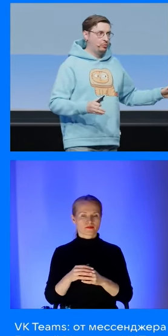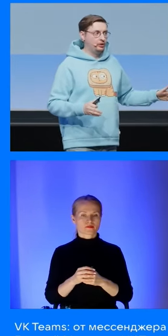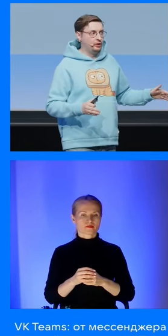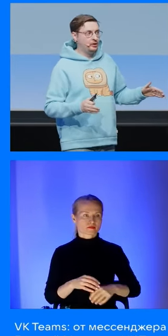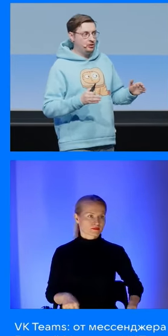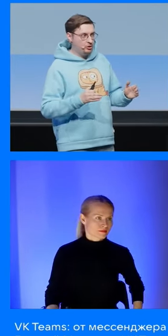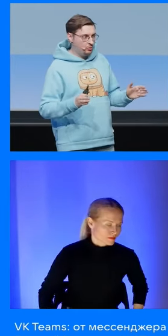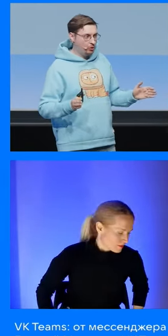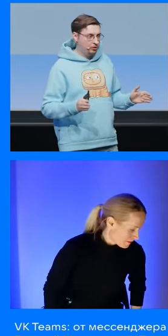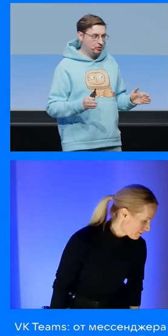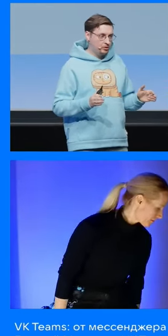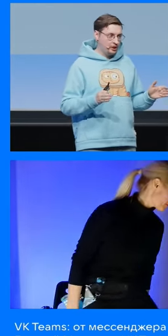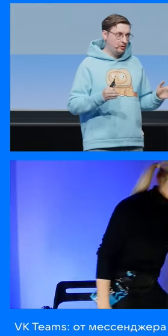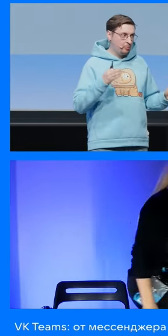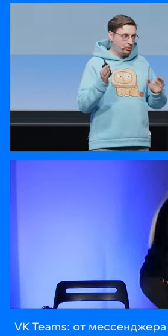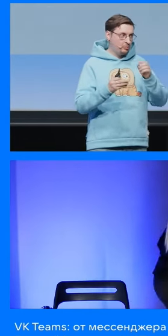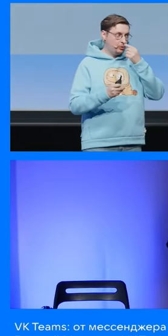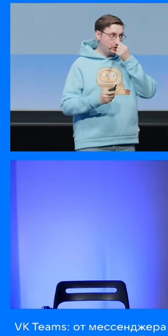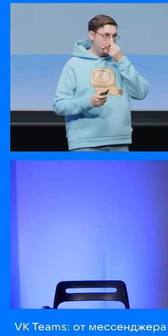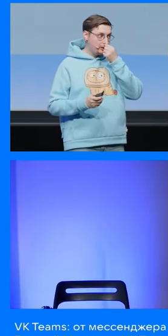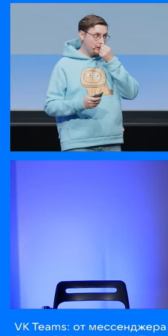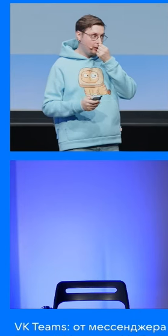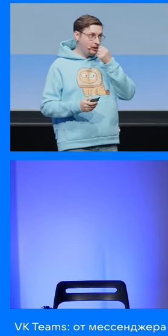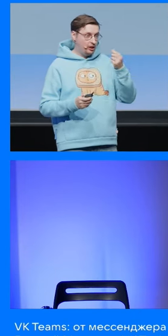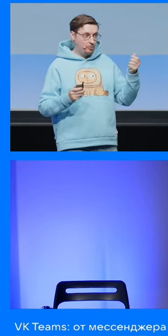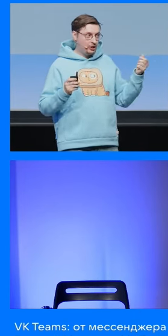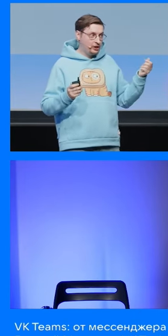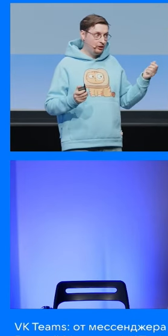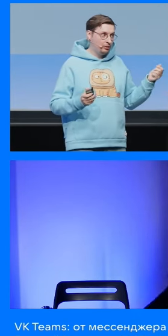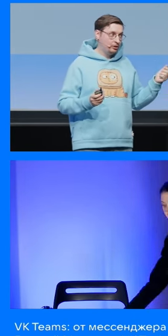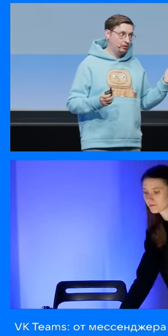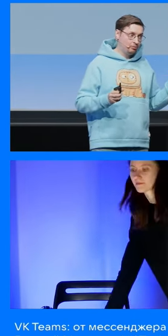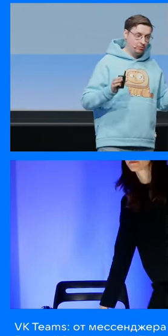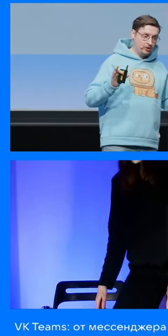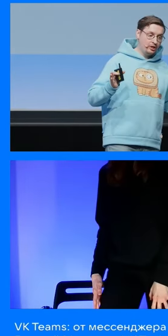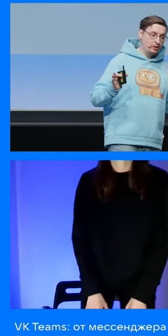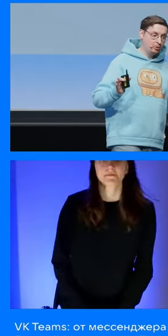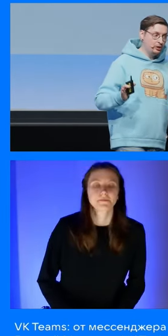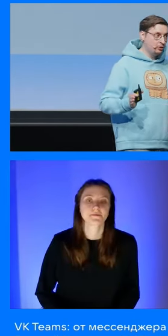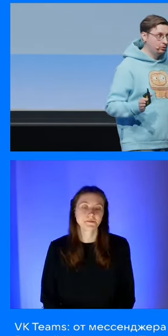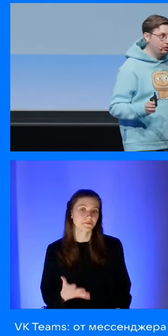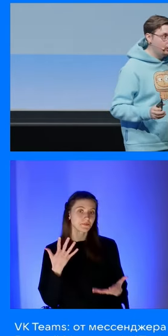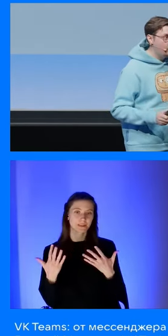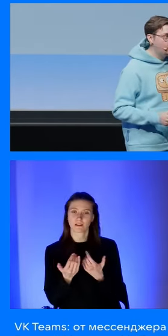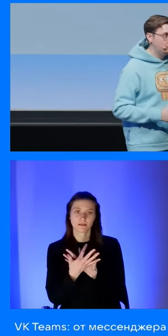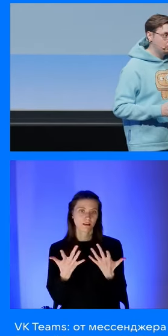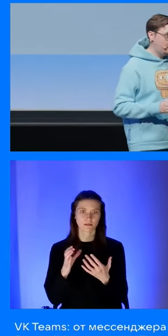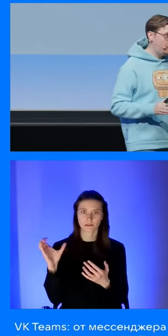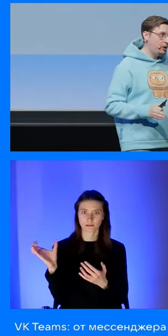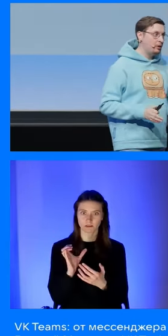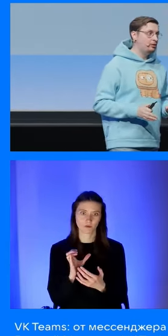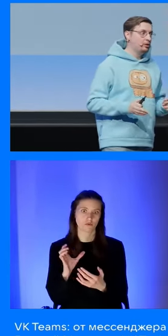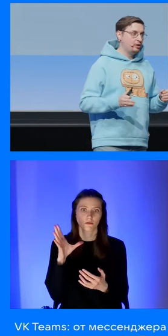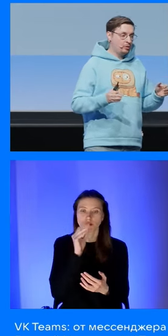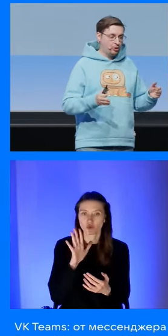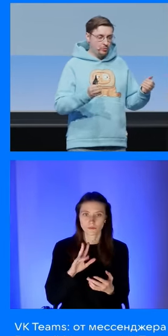контроллер помер, да, не смог за это время, пока у нас переключение происходило, а происходило оно где-то за несколько сот миллисекунд, не